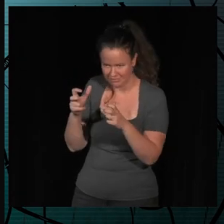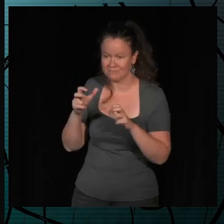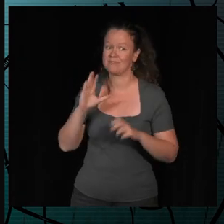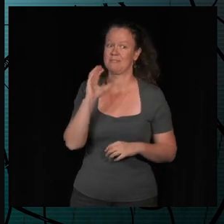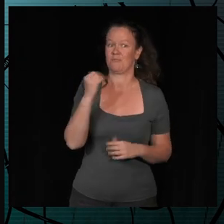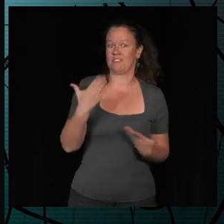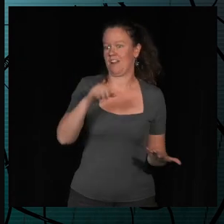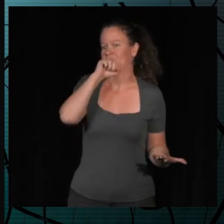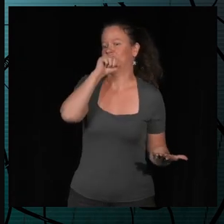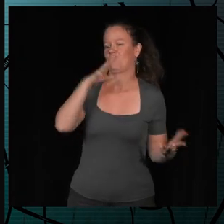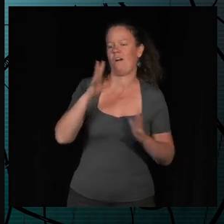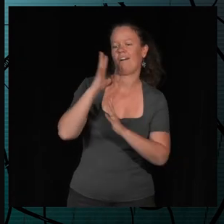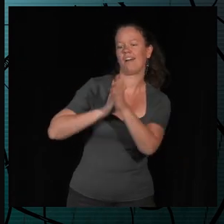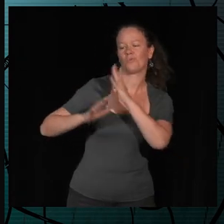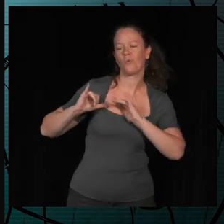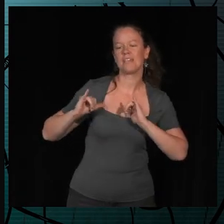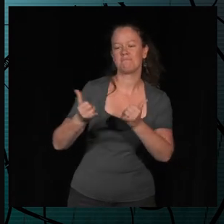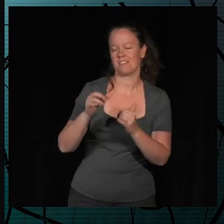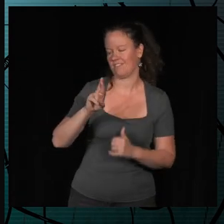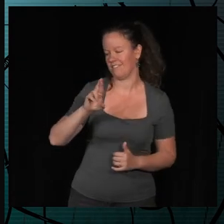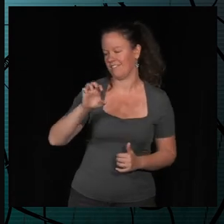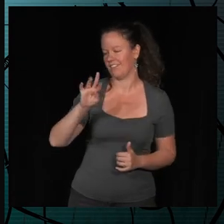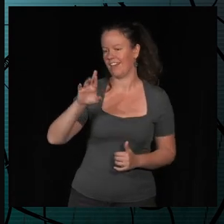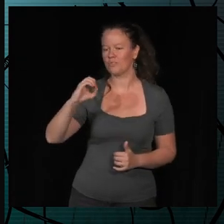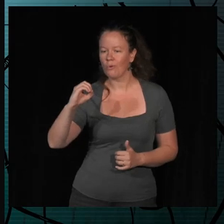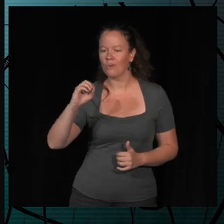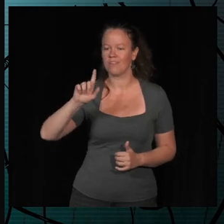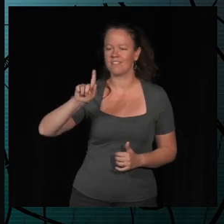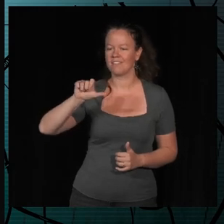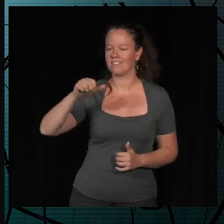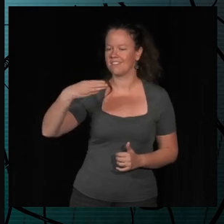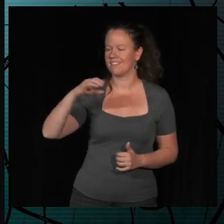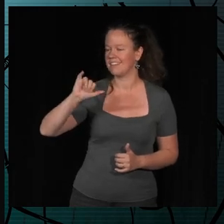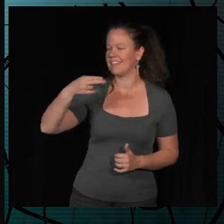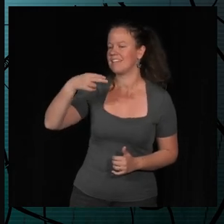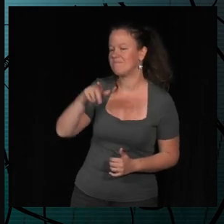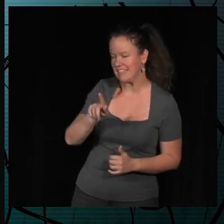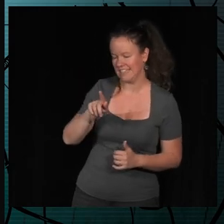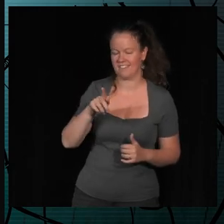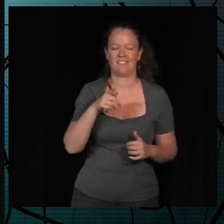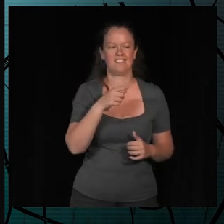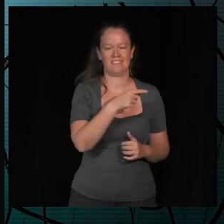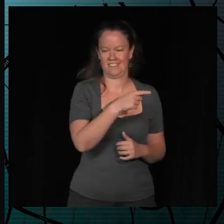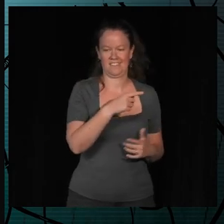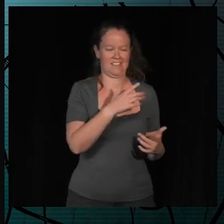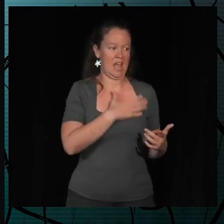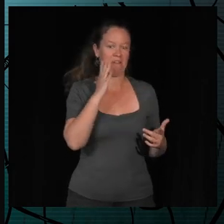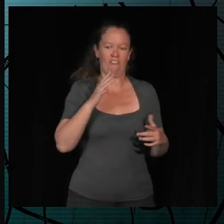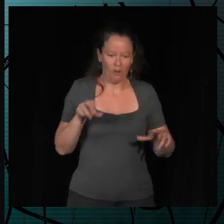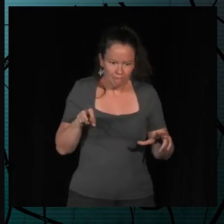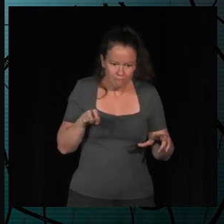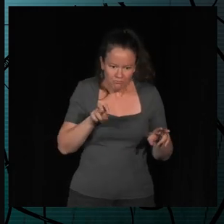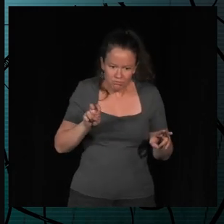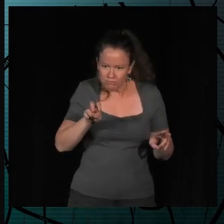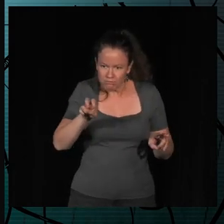marche très très bien les actions rtrogaming j'imagine que vous faites ça ou qu'en tout cas vous exploitez ces supports là dans dans dans vos institutions